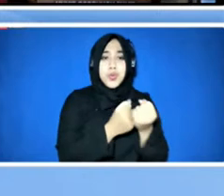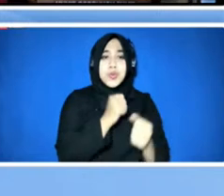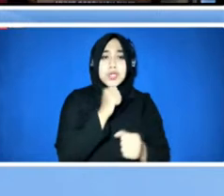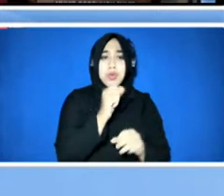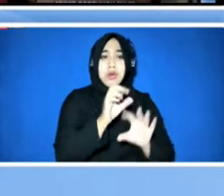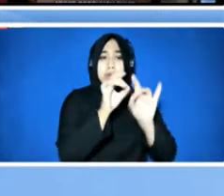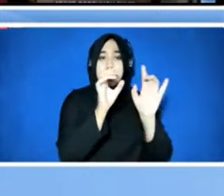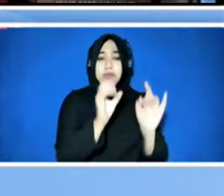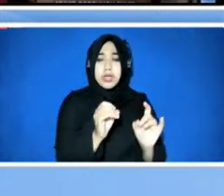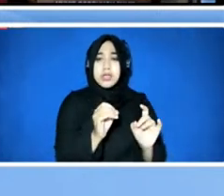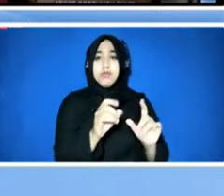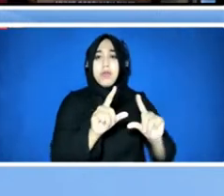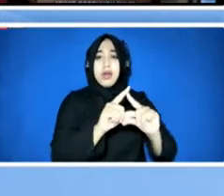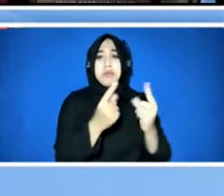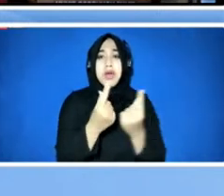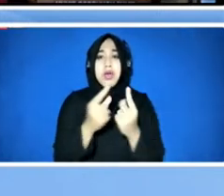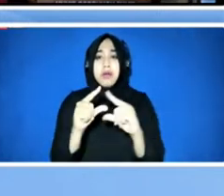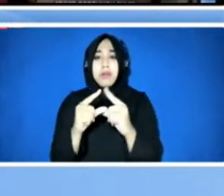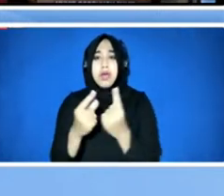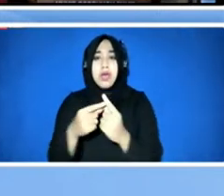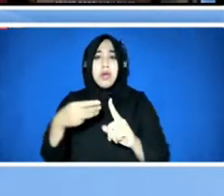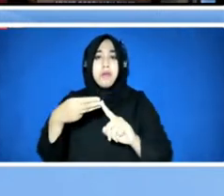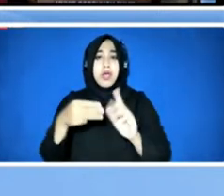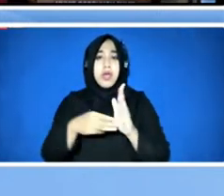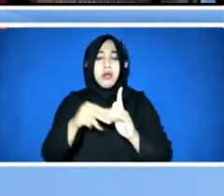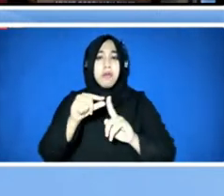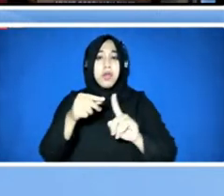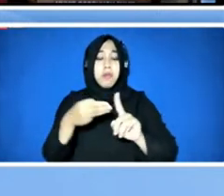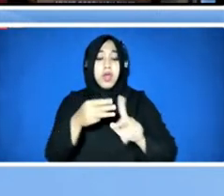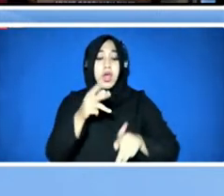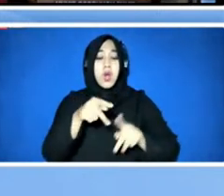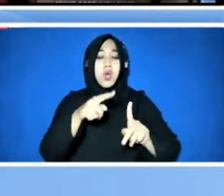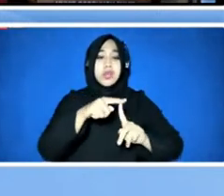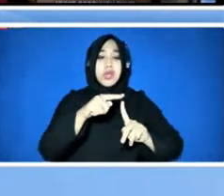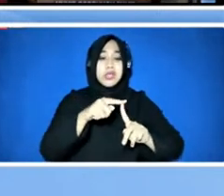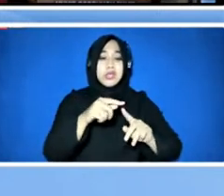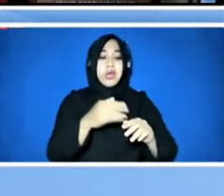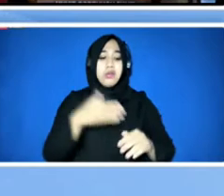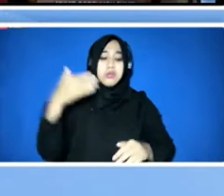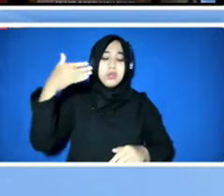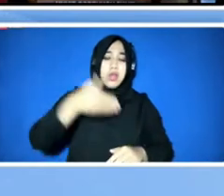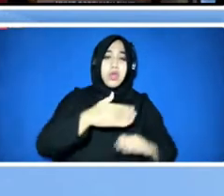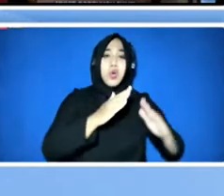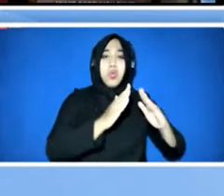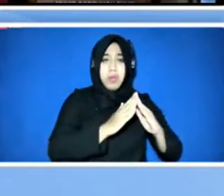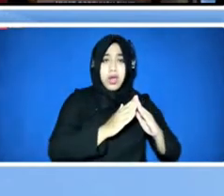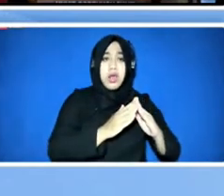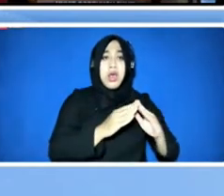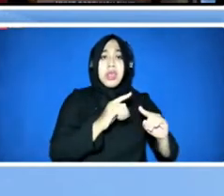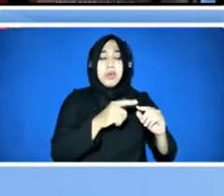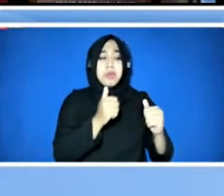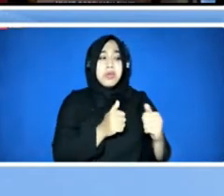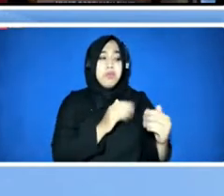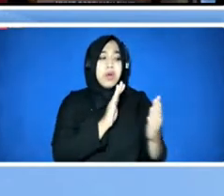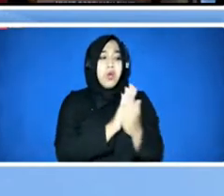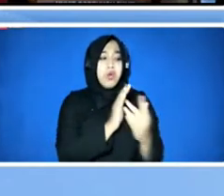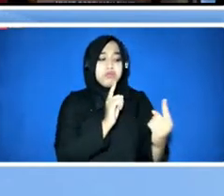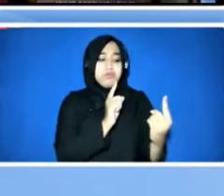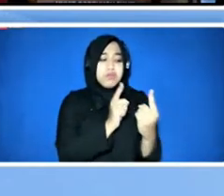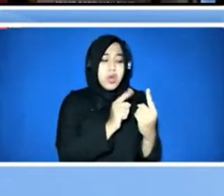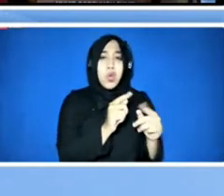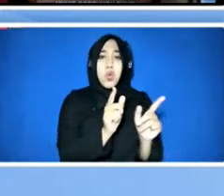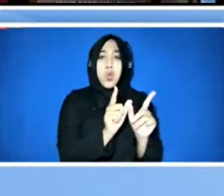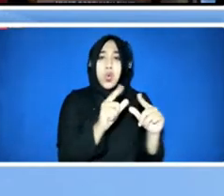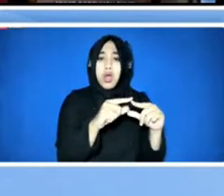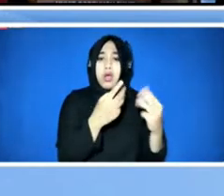berbagai instansi dan BNPB. Jadi kalau kita tracing kan nggak harus kedatangi ke rumah, kita juga bisa melakukan kontak, apakah melalui WA